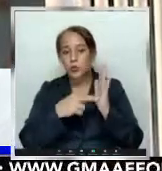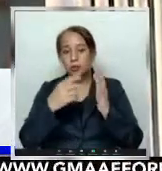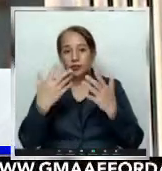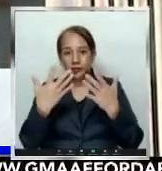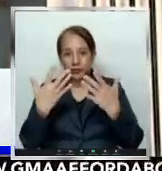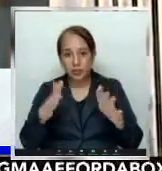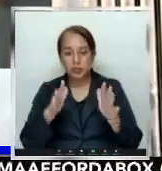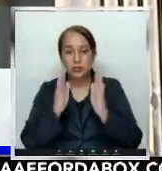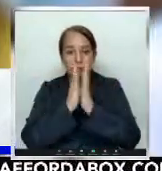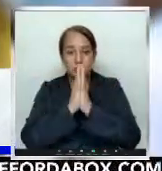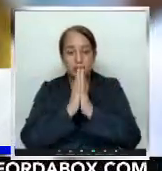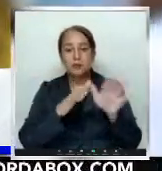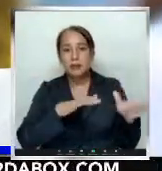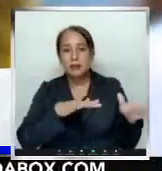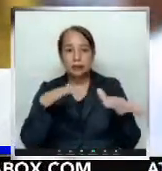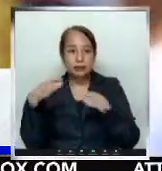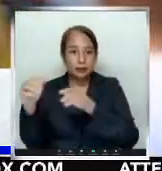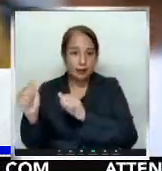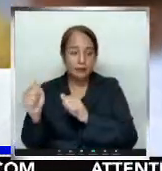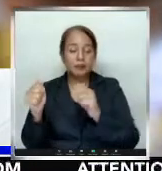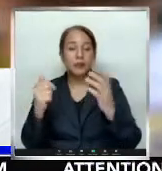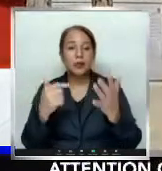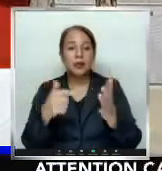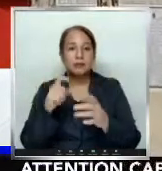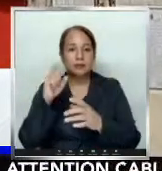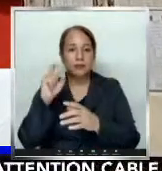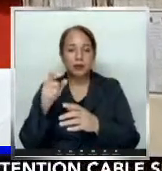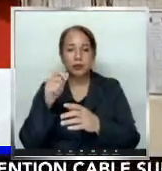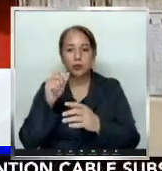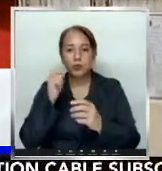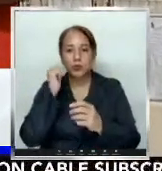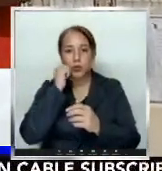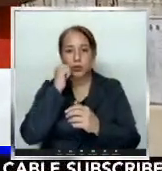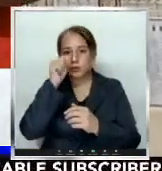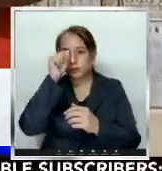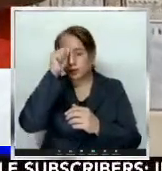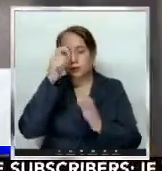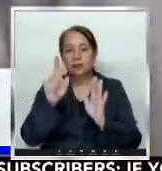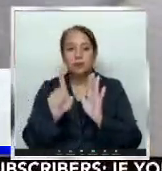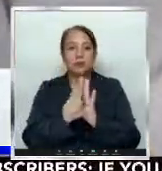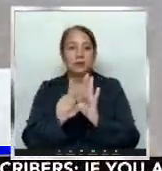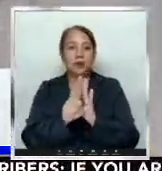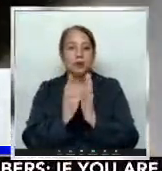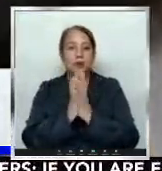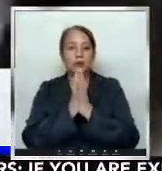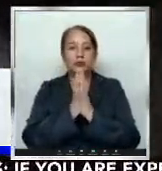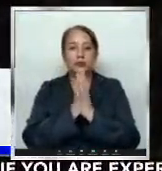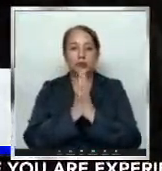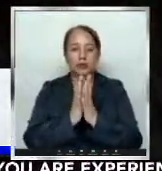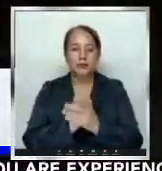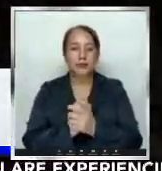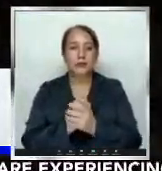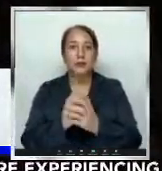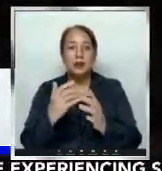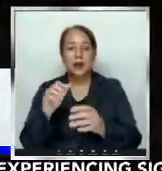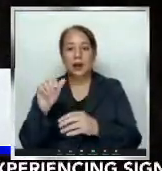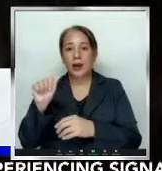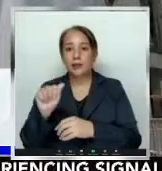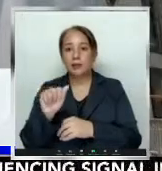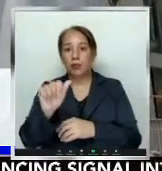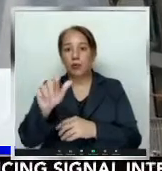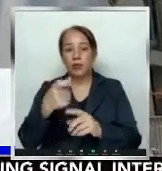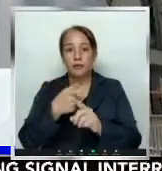yung deboto rito at lagi silang pinaalalahanan na bawal yung kumpulan. Ang galing Antipolo na si Anasita